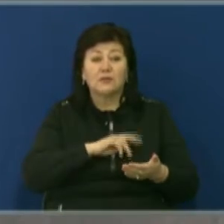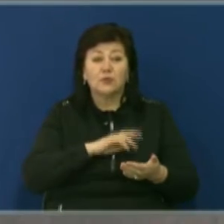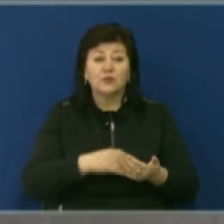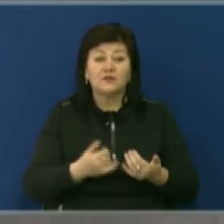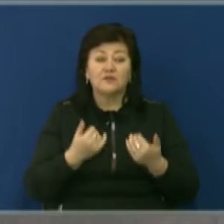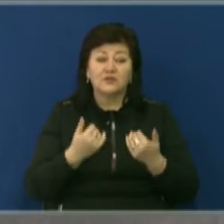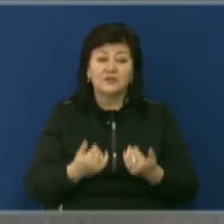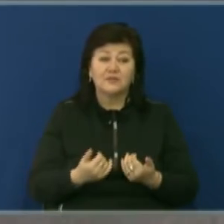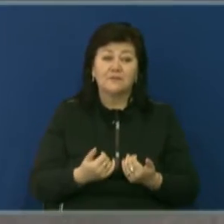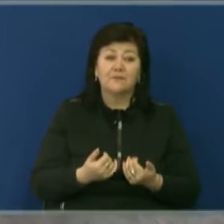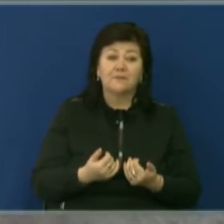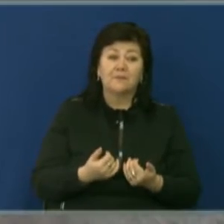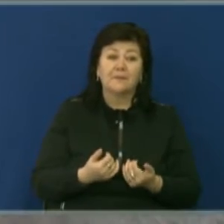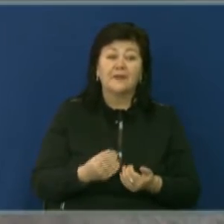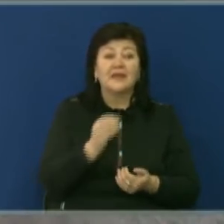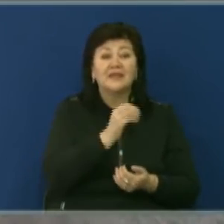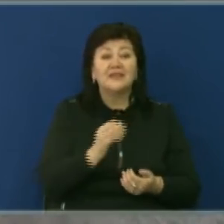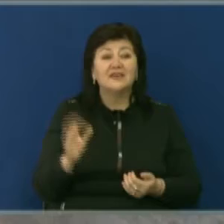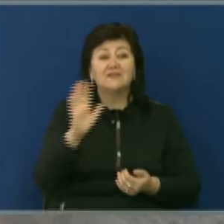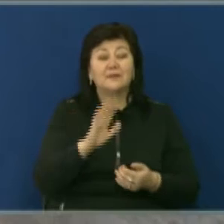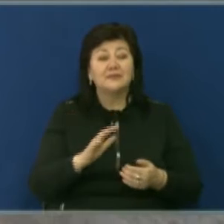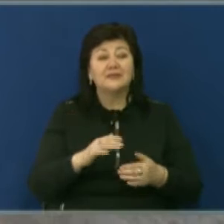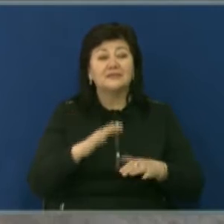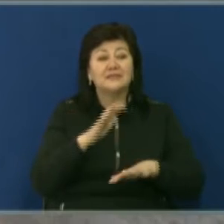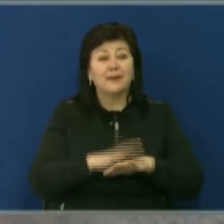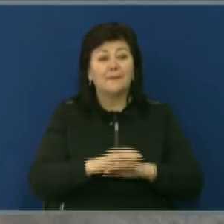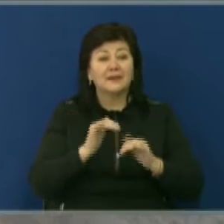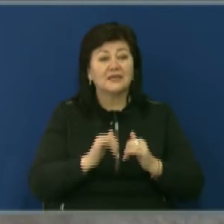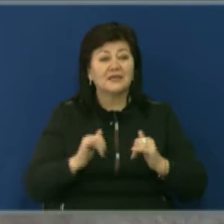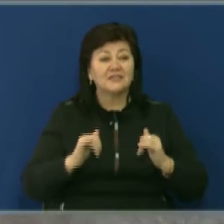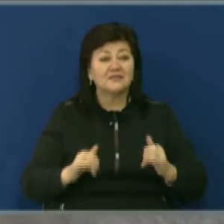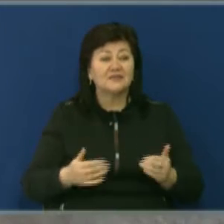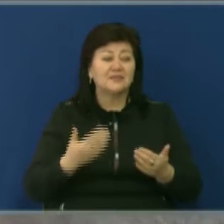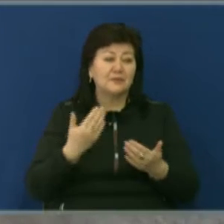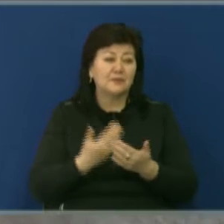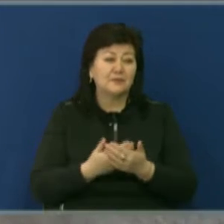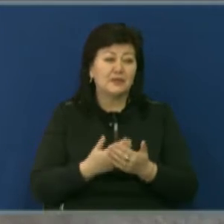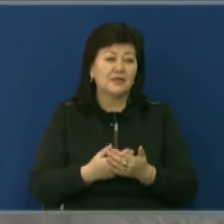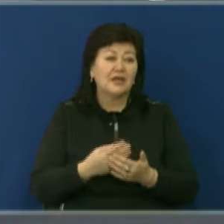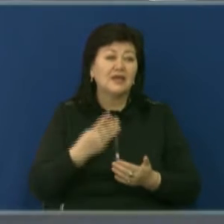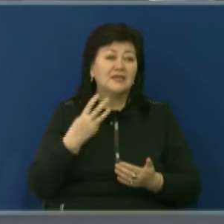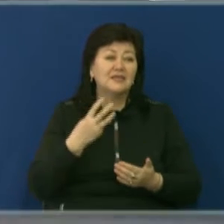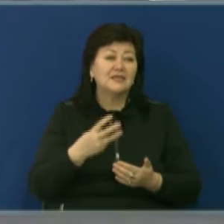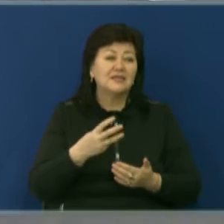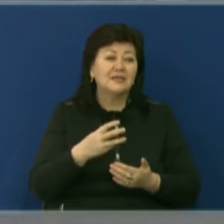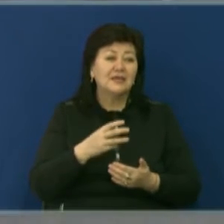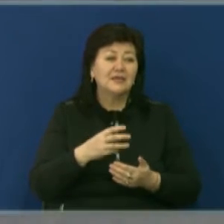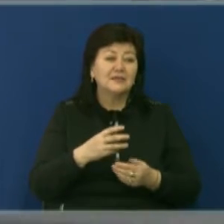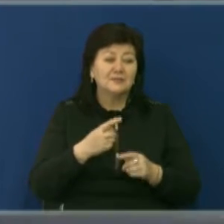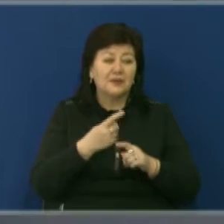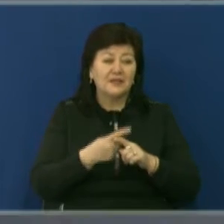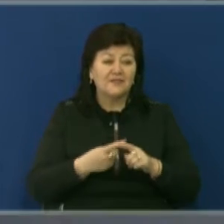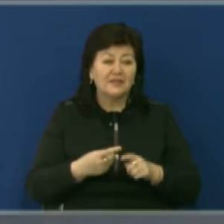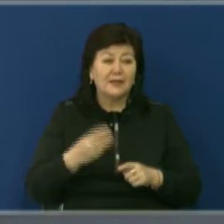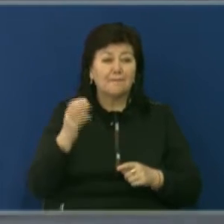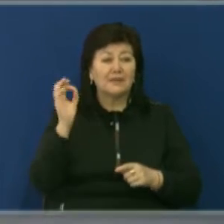миллиард теңгені құрайды. Оның ішінде Еуропаның қайта құру және даму банкі несиесі 3,18 миллиард теңге. банк өкілдерінің атап